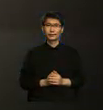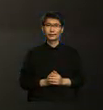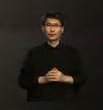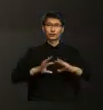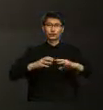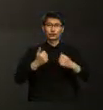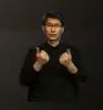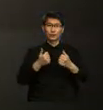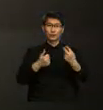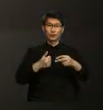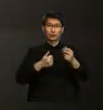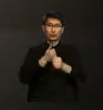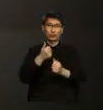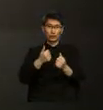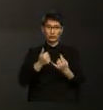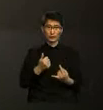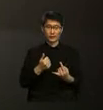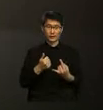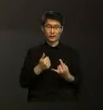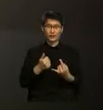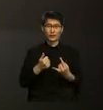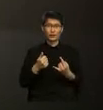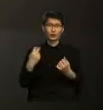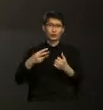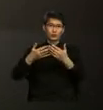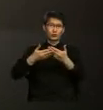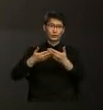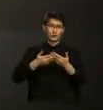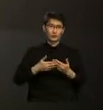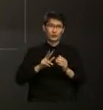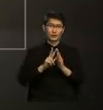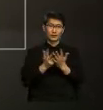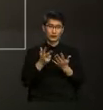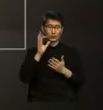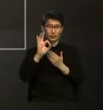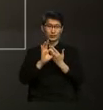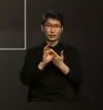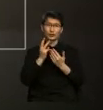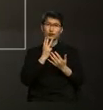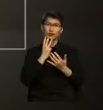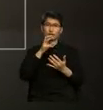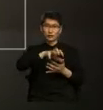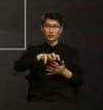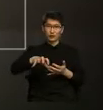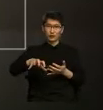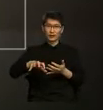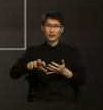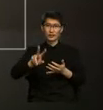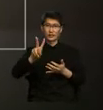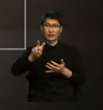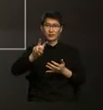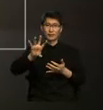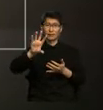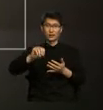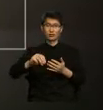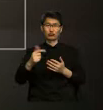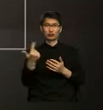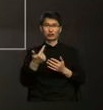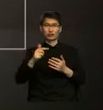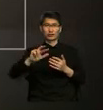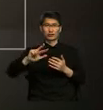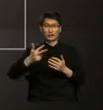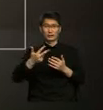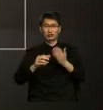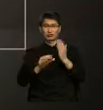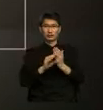국회 교육위원회 박찬대 의원이 교육부로부터 제출받은 자료에 따르면 서울 지역 고등학생이 23만 6,700여 명,